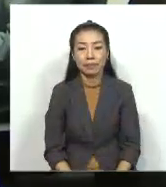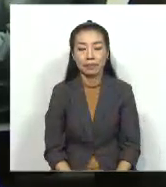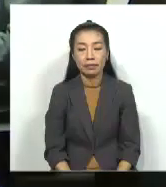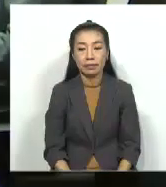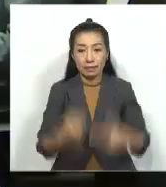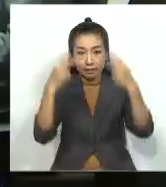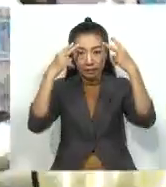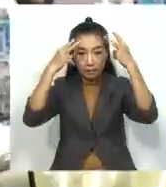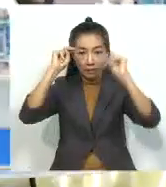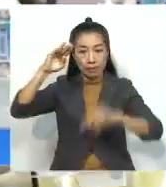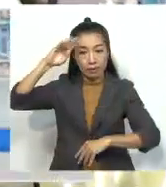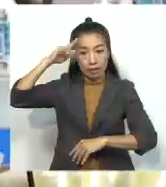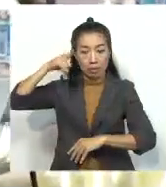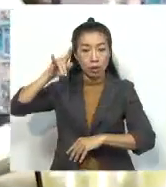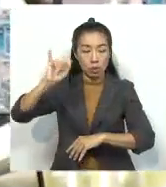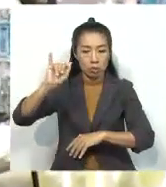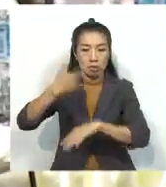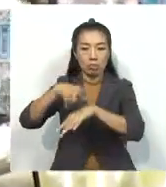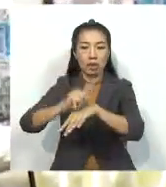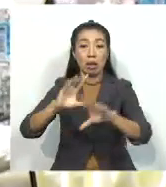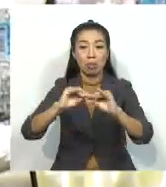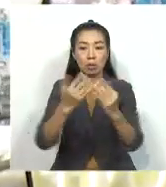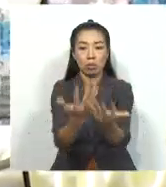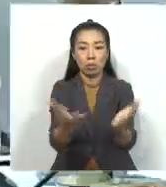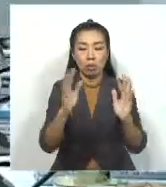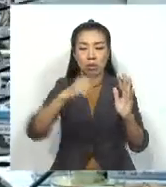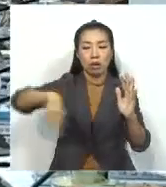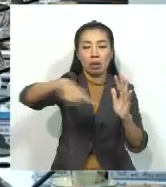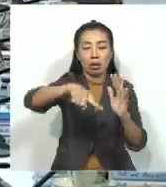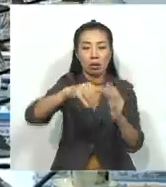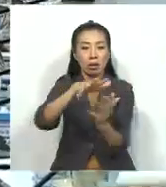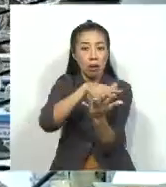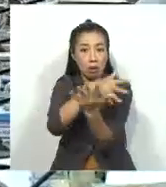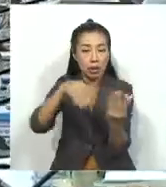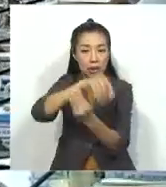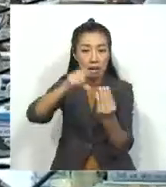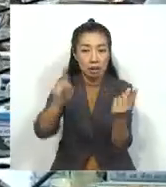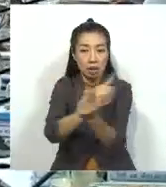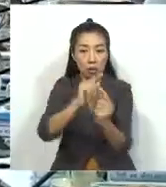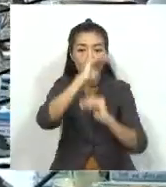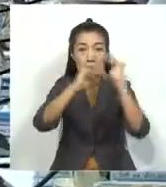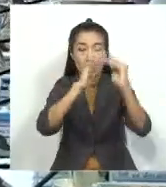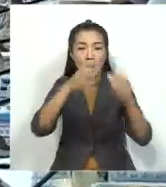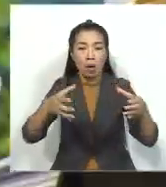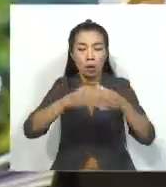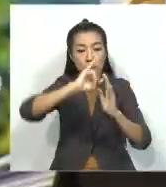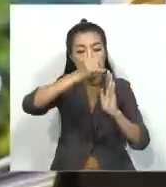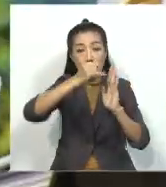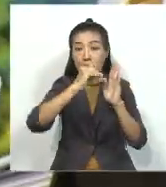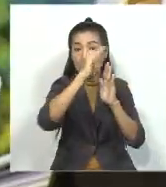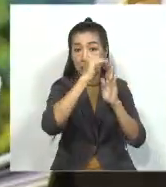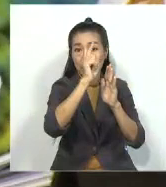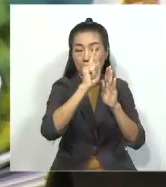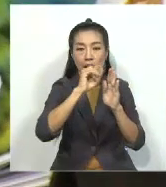พลเอกประยุทธ์จันทร์โอชานายกรัฐมนตรีเป็นประธานการประชุมการพัฒนาเศรษฐกิจและสังคมกลุ่มจังหวัดภาคเหนือตอนบน1ประกอบด้วย